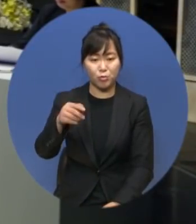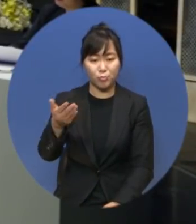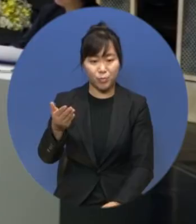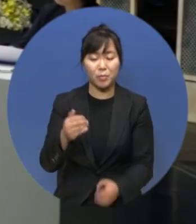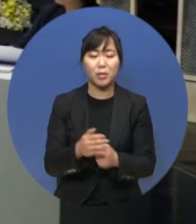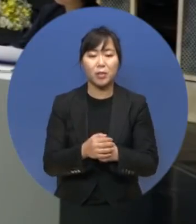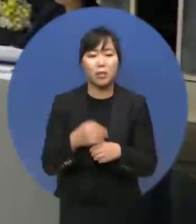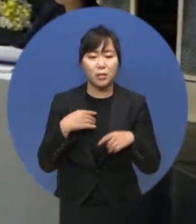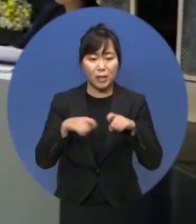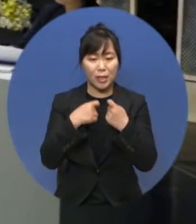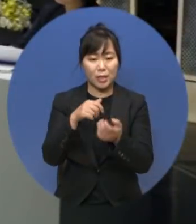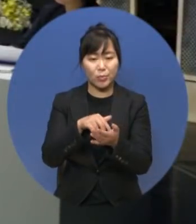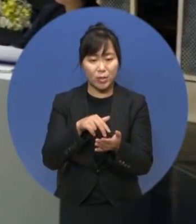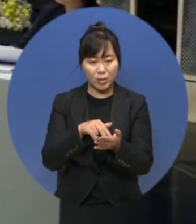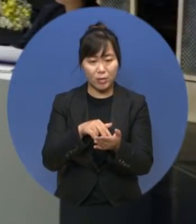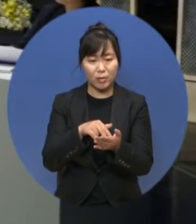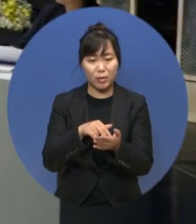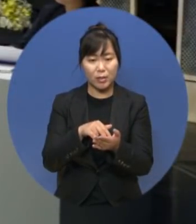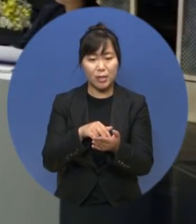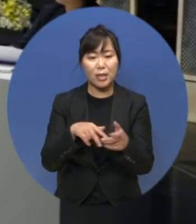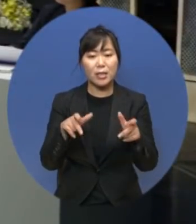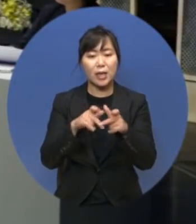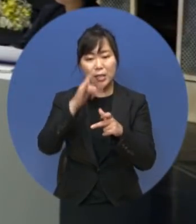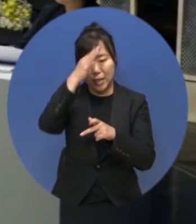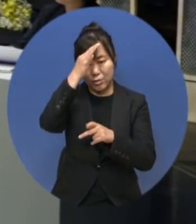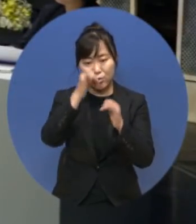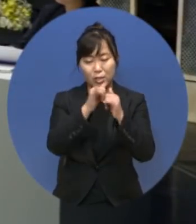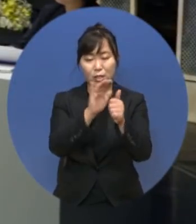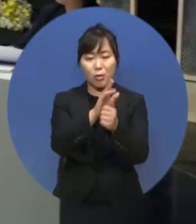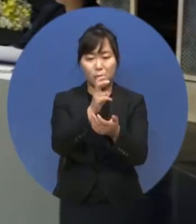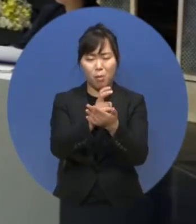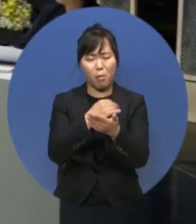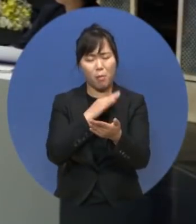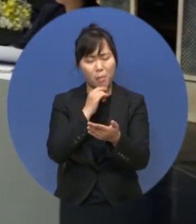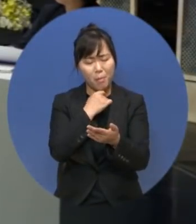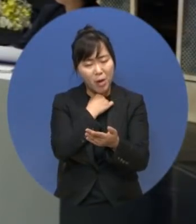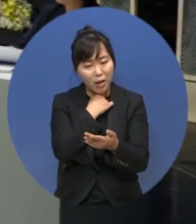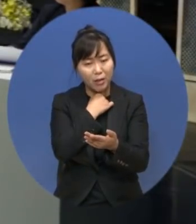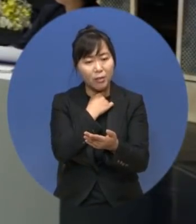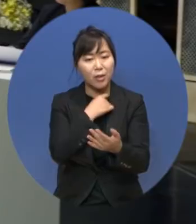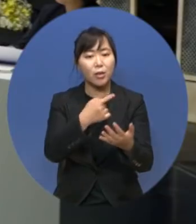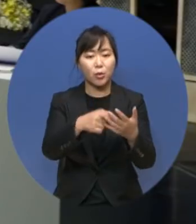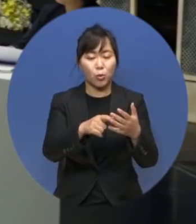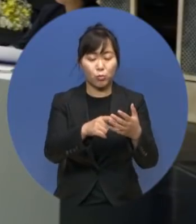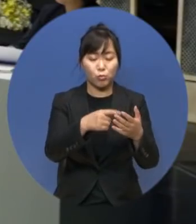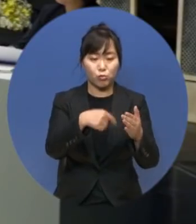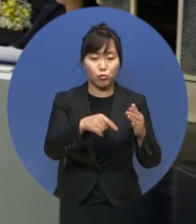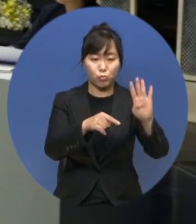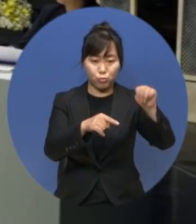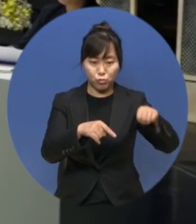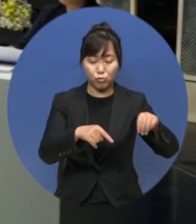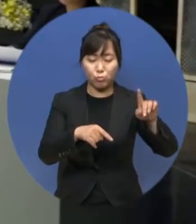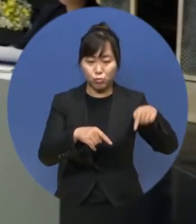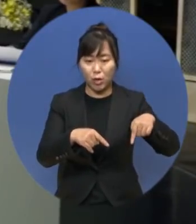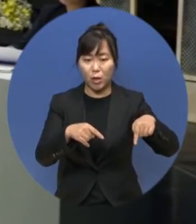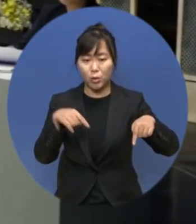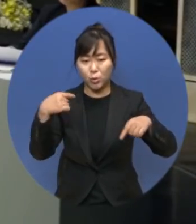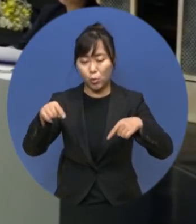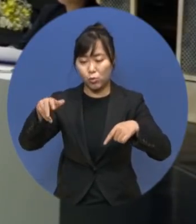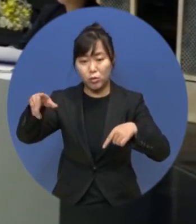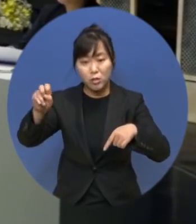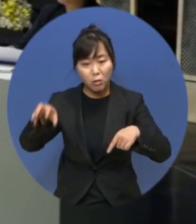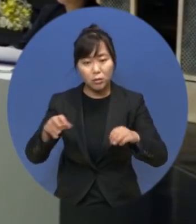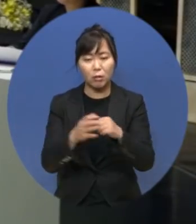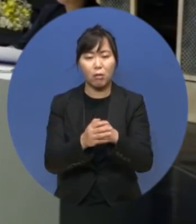저는 개인적으로도 장애예술인 지원법을 손꼽아 기다렸었습니다. 교육부와 교육청은 앞서 말씀드린 바와 같이